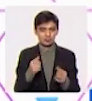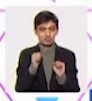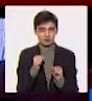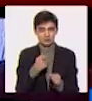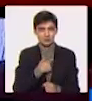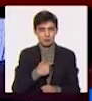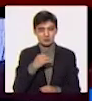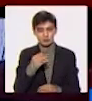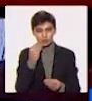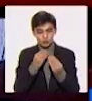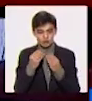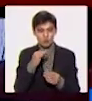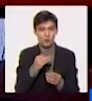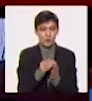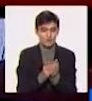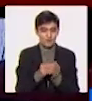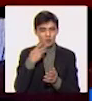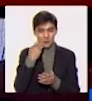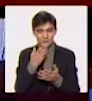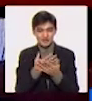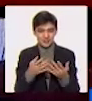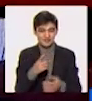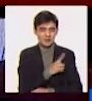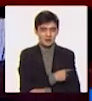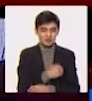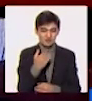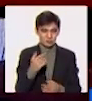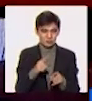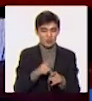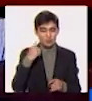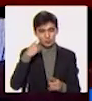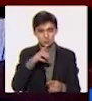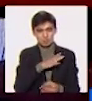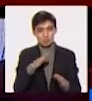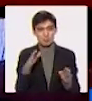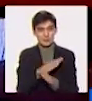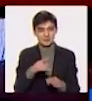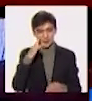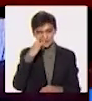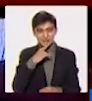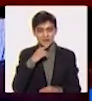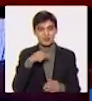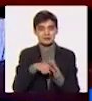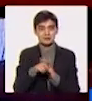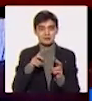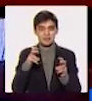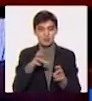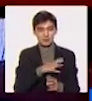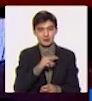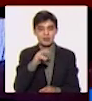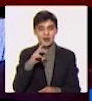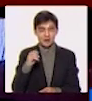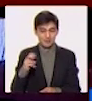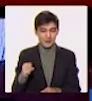Это и питание, овощи, фрукты, медицинские. Да, вот даже некоторые придумали песню. Вот, да, в Казахстане называется «Коронавирус